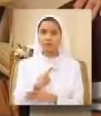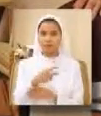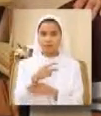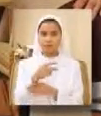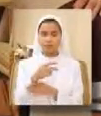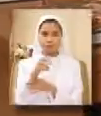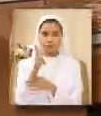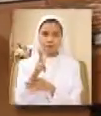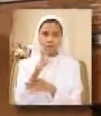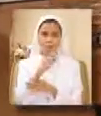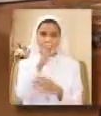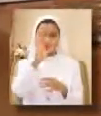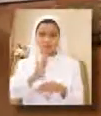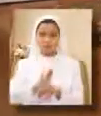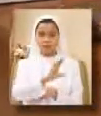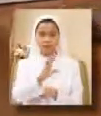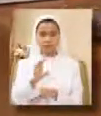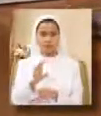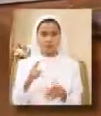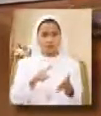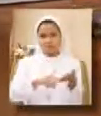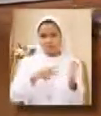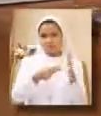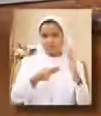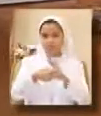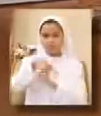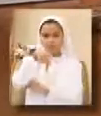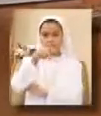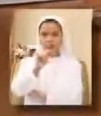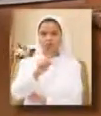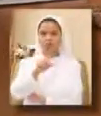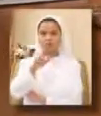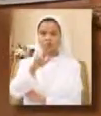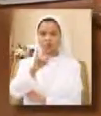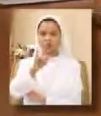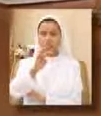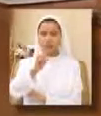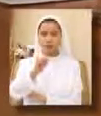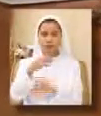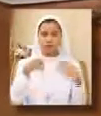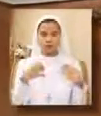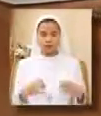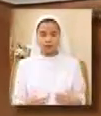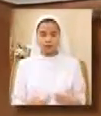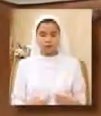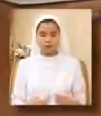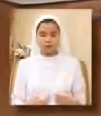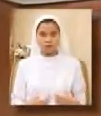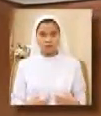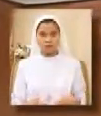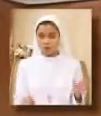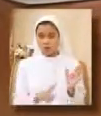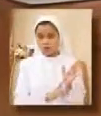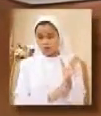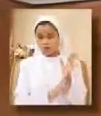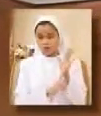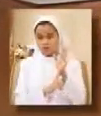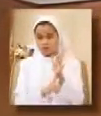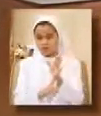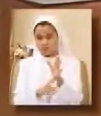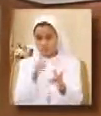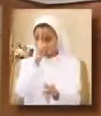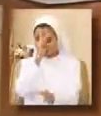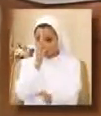ay nagsasagisag ng katapatan o fidelity. Expression ng fidelity ng